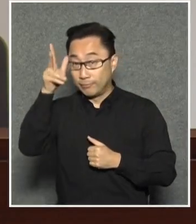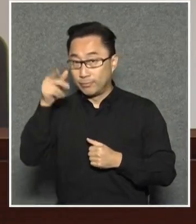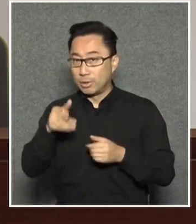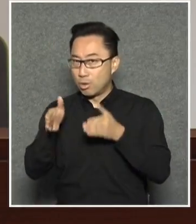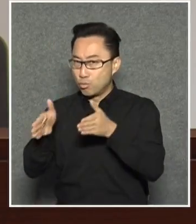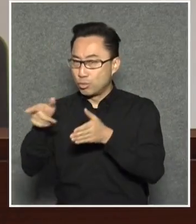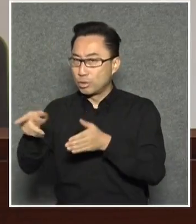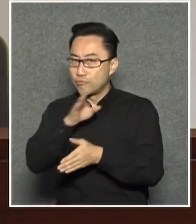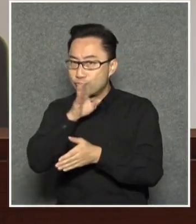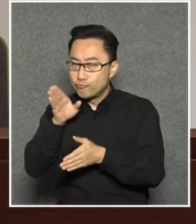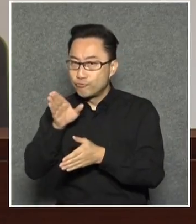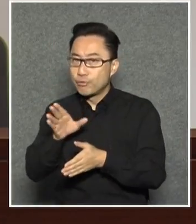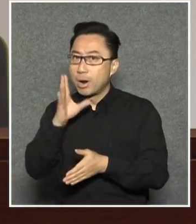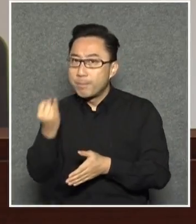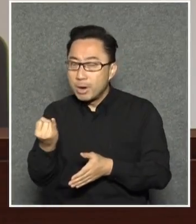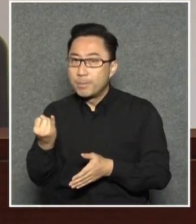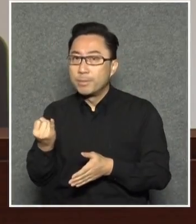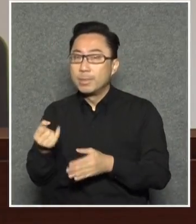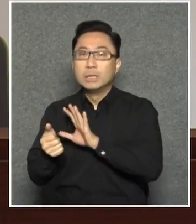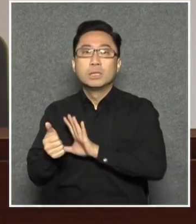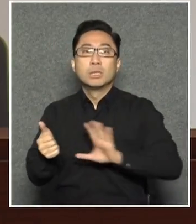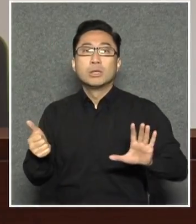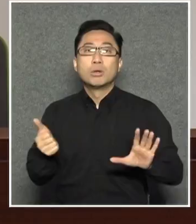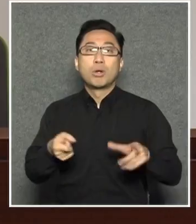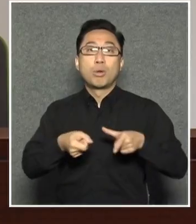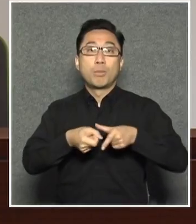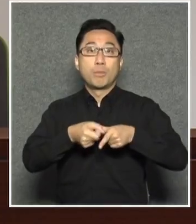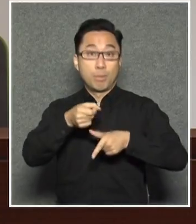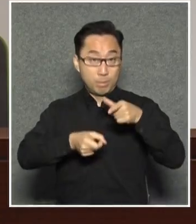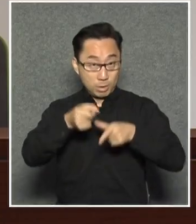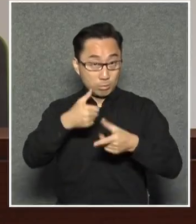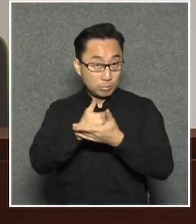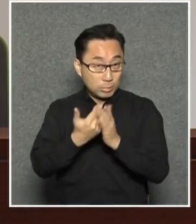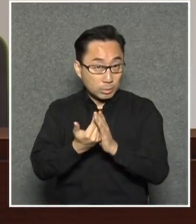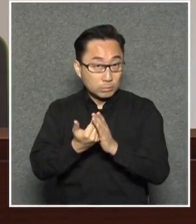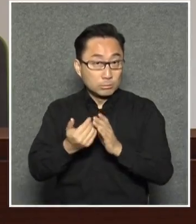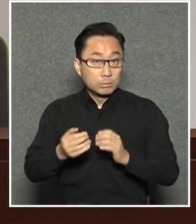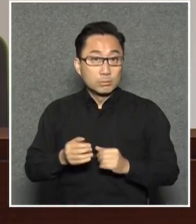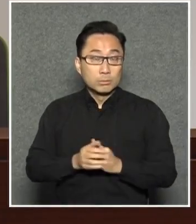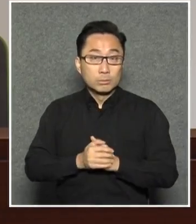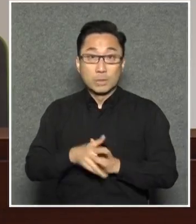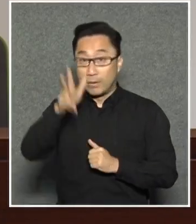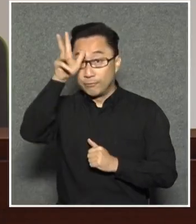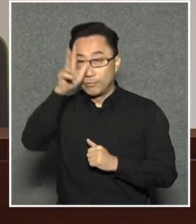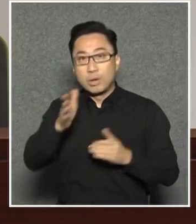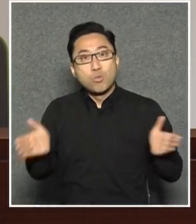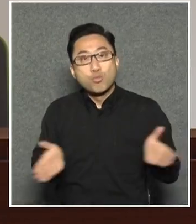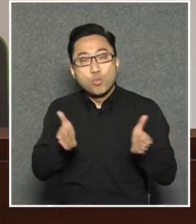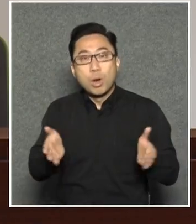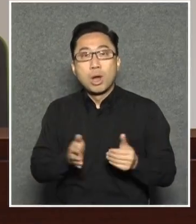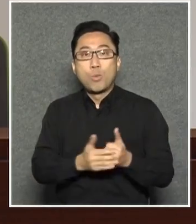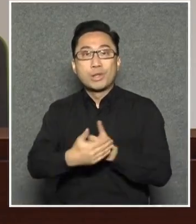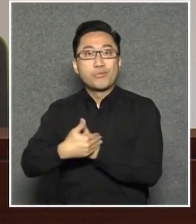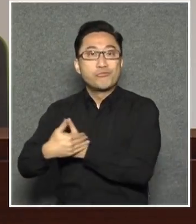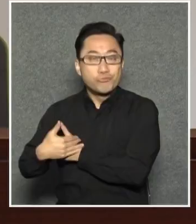論是不正確的，是影響了選舉公平公正的，那政府你本身是否鼓勵緊或者包庇緊即這種